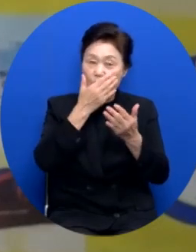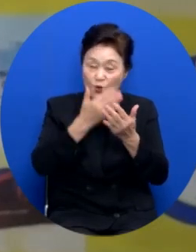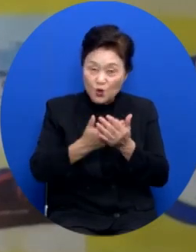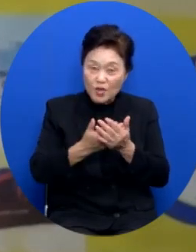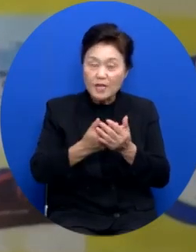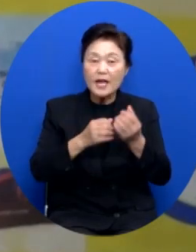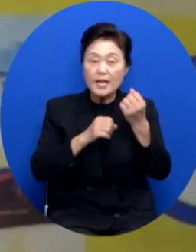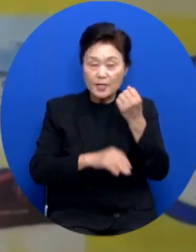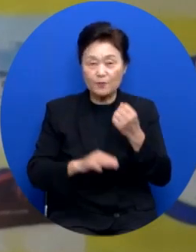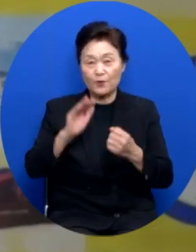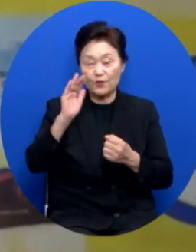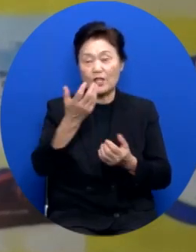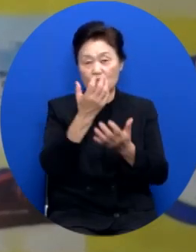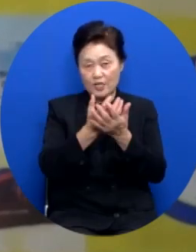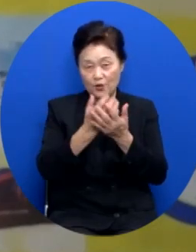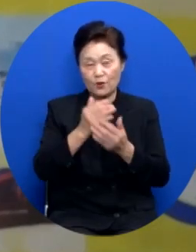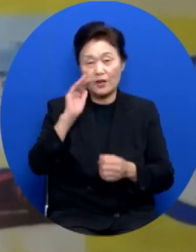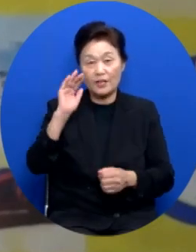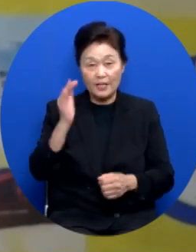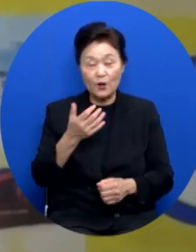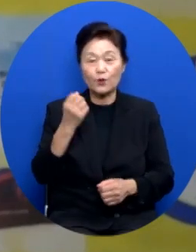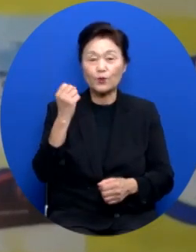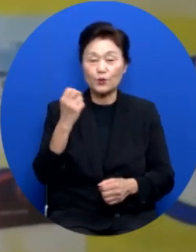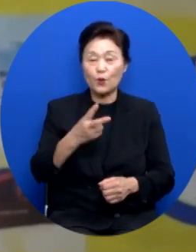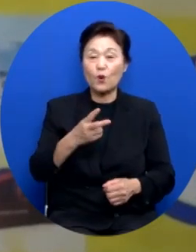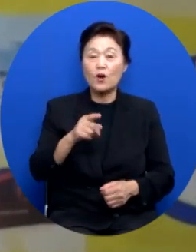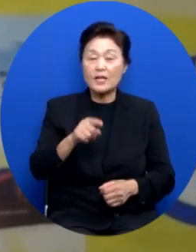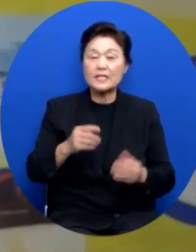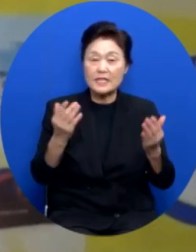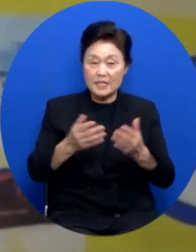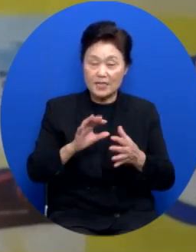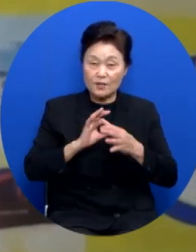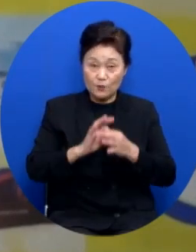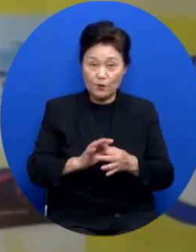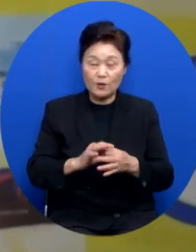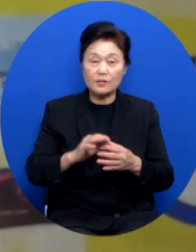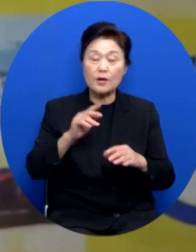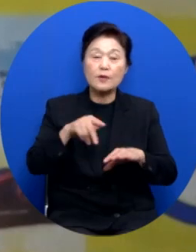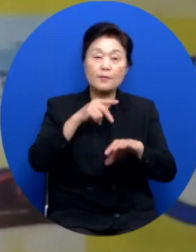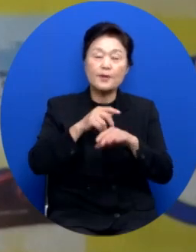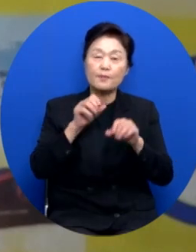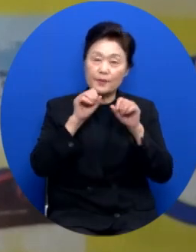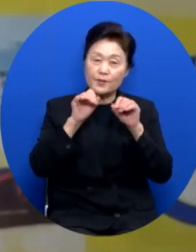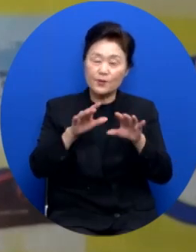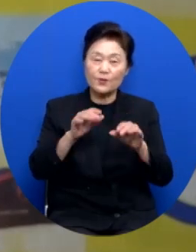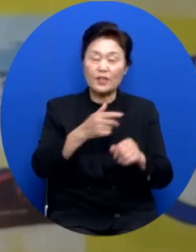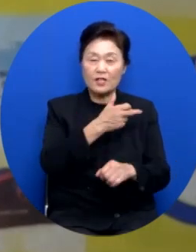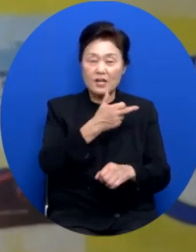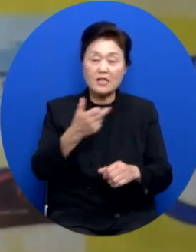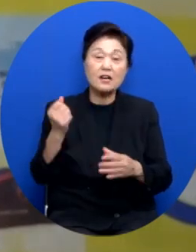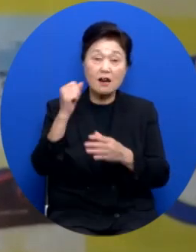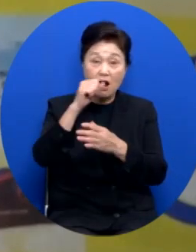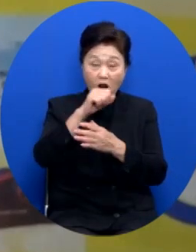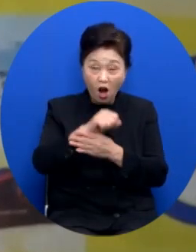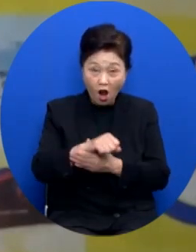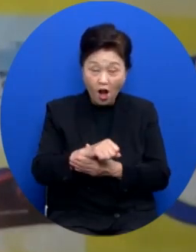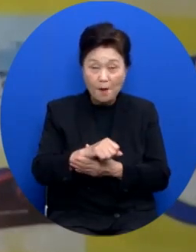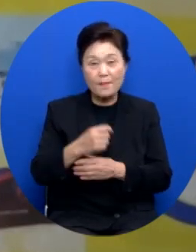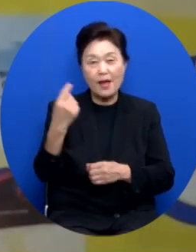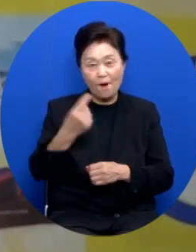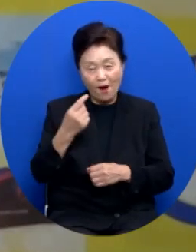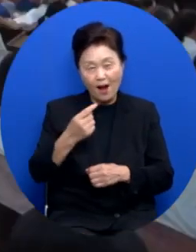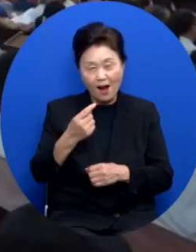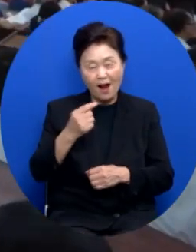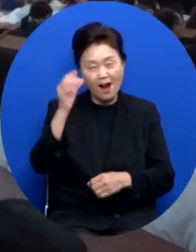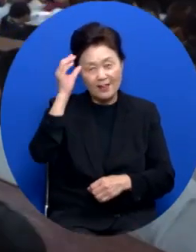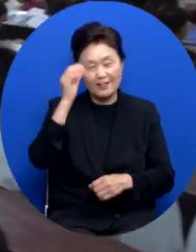수 있는 자료가 되고 또 그 일들을 통해서 앞으로 우리 필리핀 선교의 큰 열매가 맺혀지기를